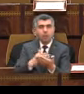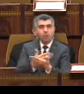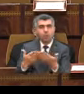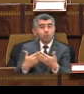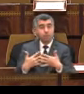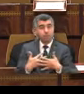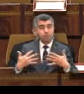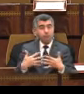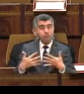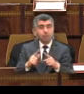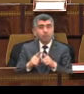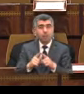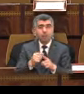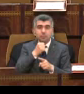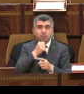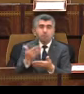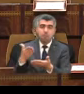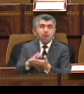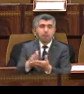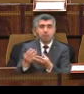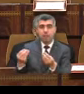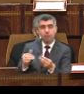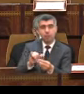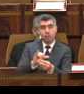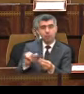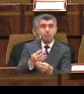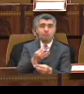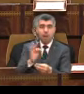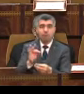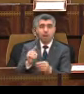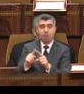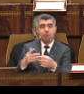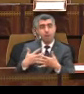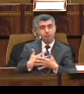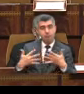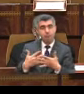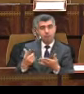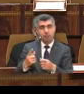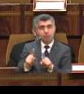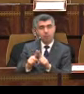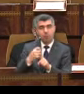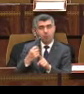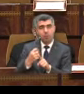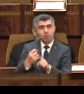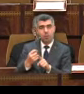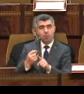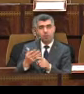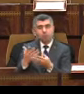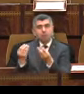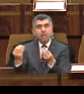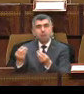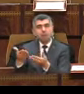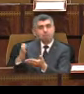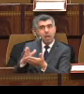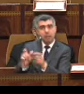فرحانين ان المسنين ديالنا ما ماتوش؟ وفرحانين فرنسا لان فرنسا عندها هذا العدد هذا ديال